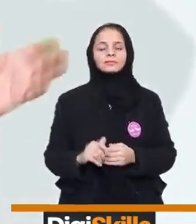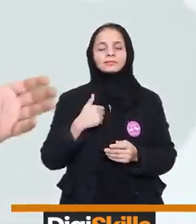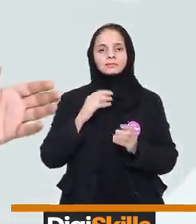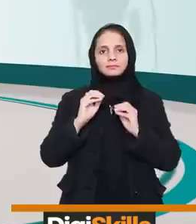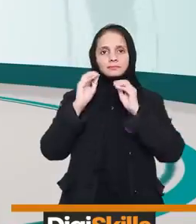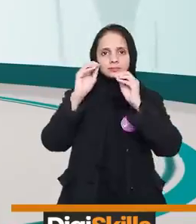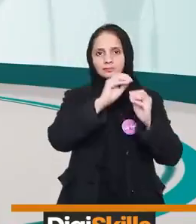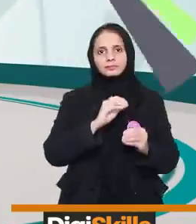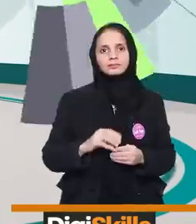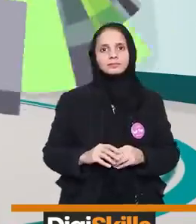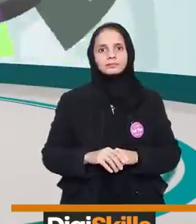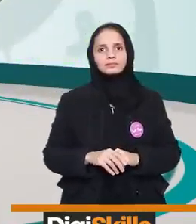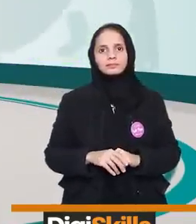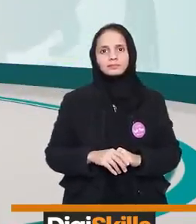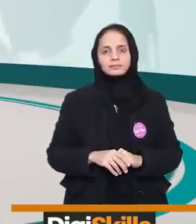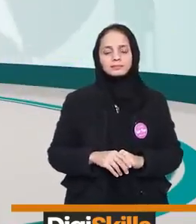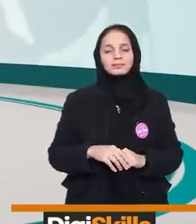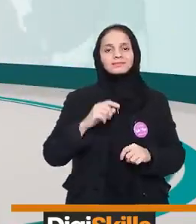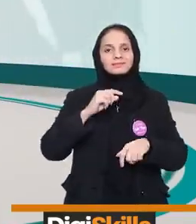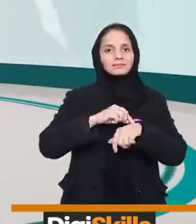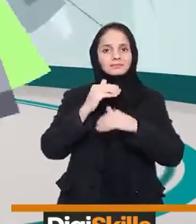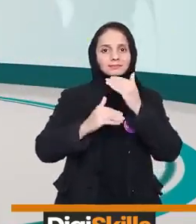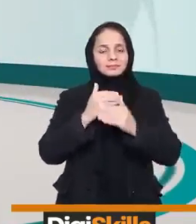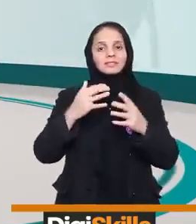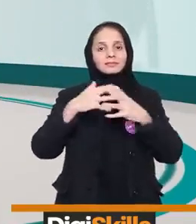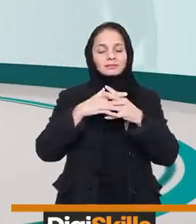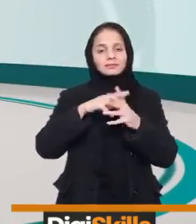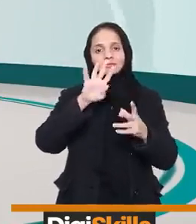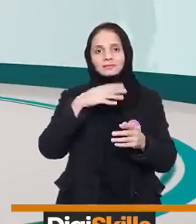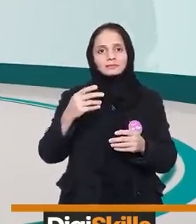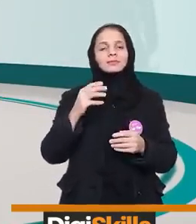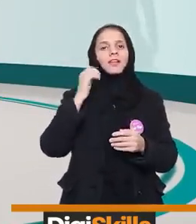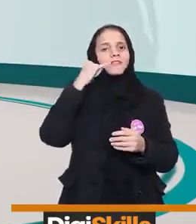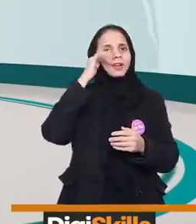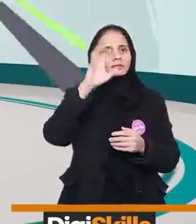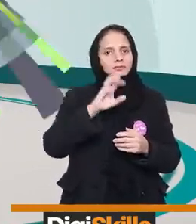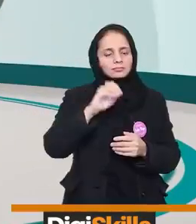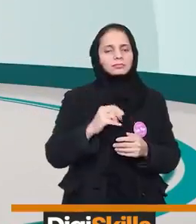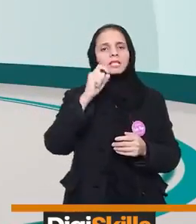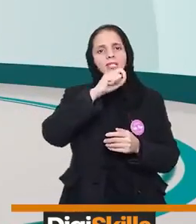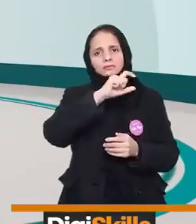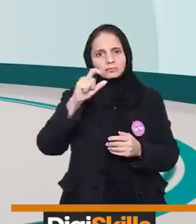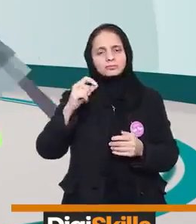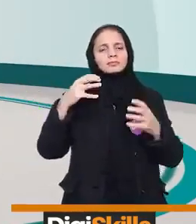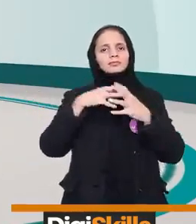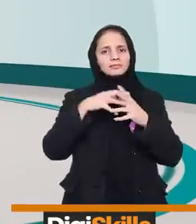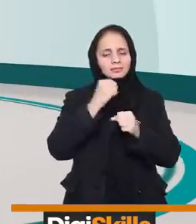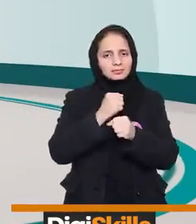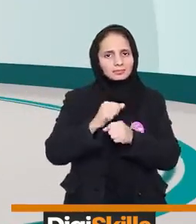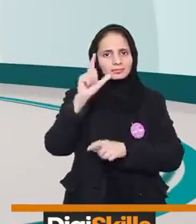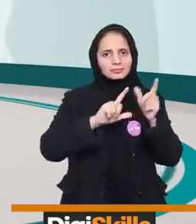started offering، آپ یہ دیکھ سکتے ہیں، ای کامرس، ویب ڈیولپمنٹ، موبائل ایپ ڈیولپمنٹ، کانٹینٹ رائٹنگ،